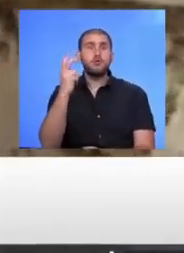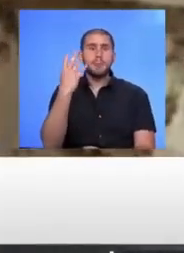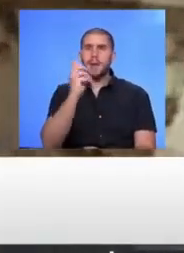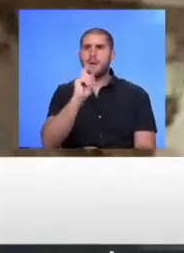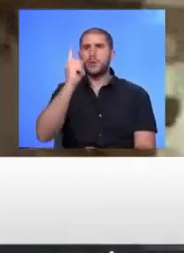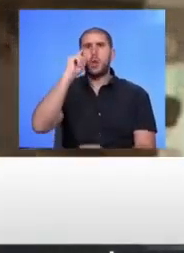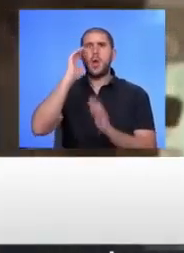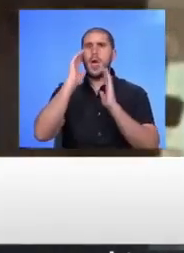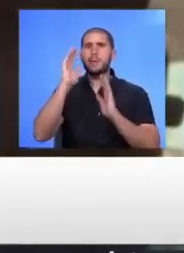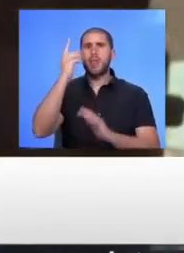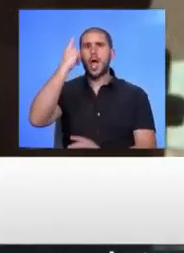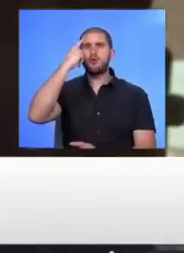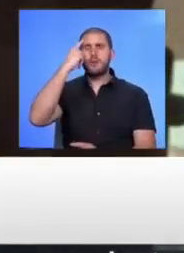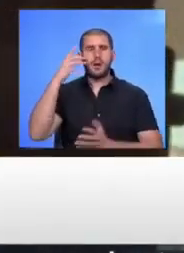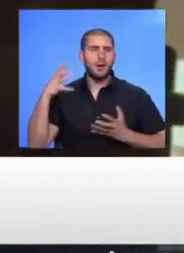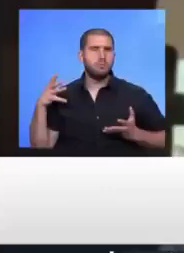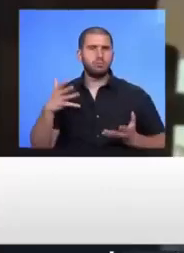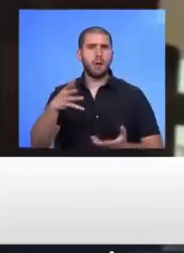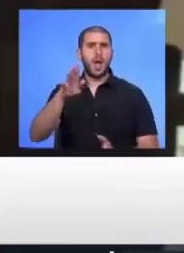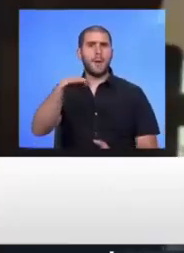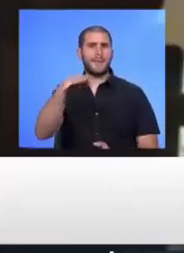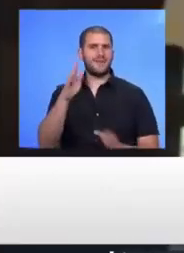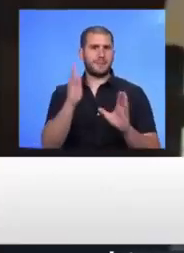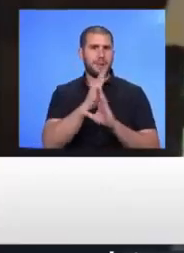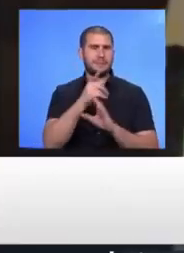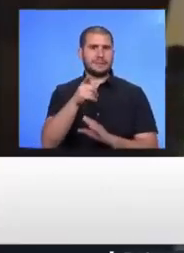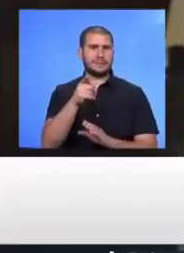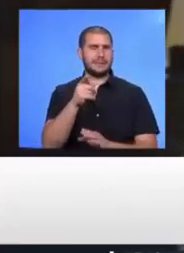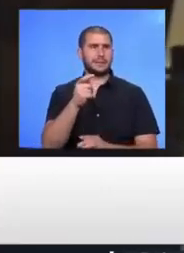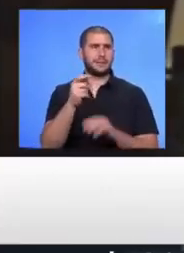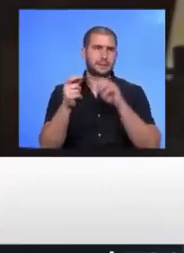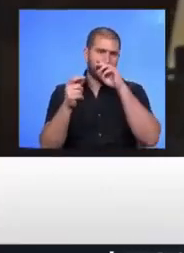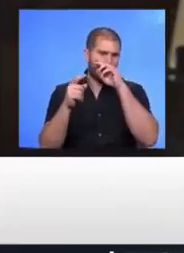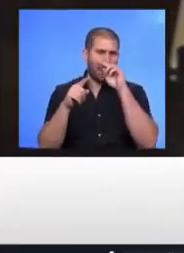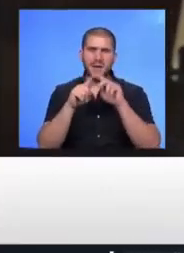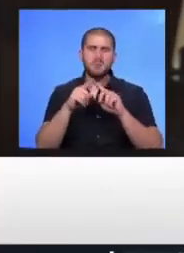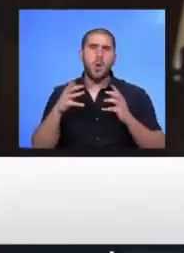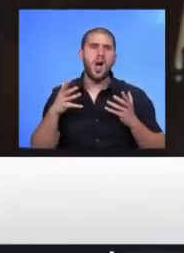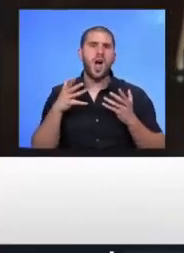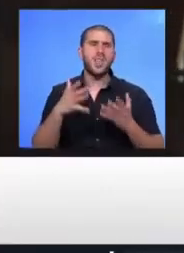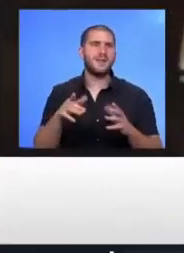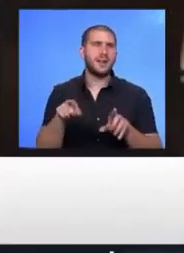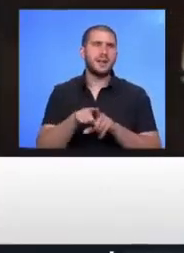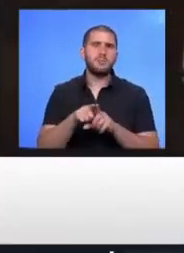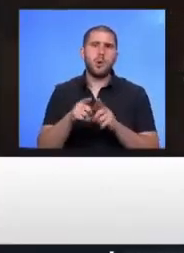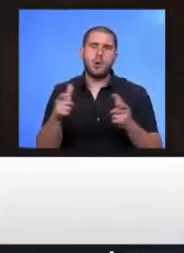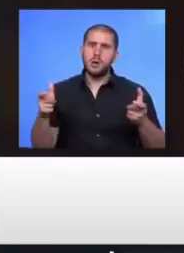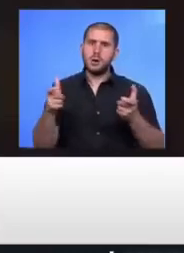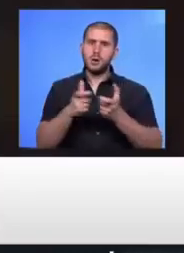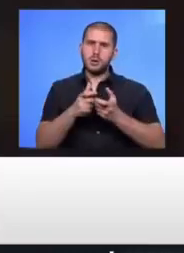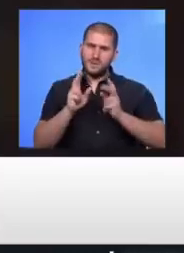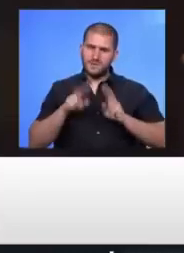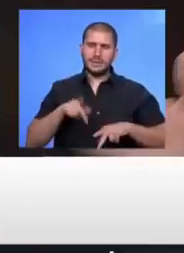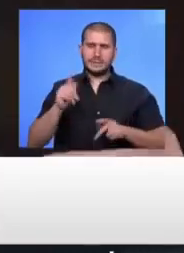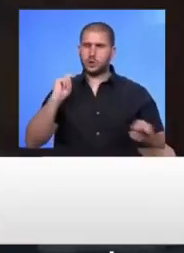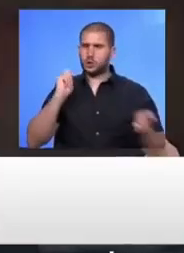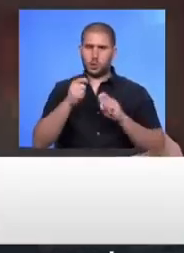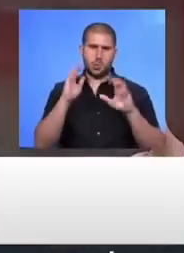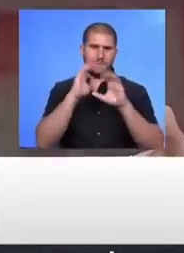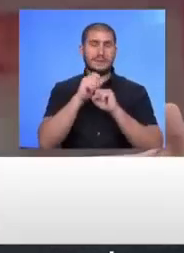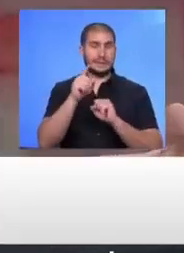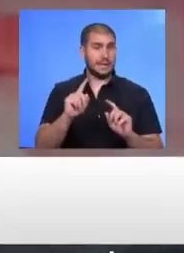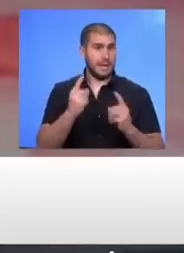חשב לרגע שיחדרו פה 4,000, שזה כמעט, כאילו, זה התקפה כמעט אוגדתית. זה שינוי תפיסה. זה